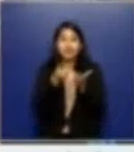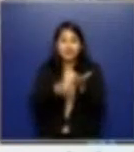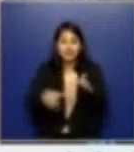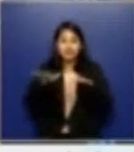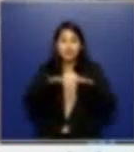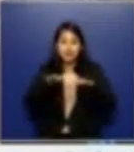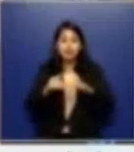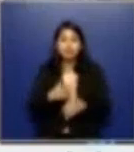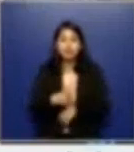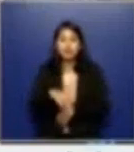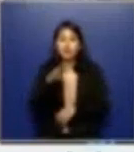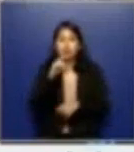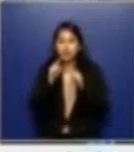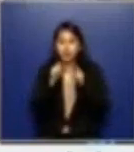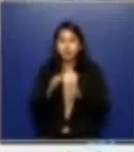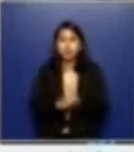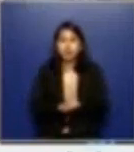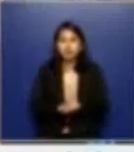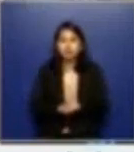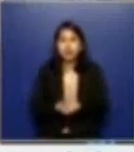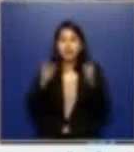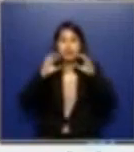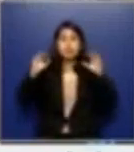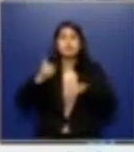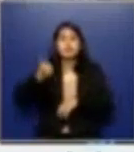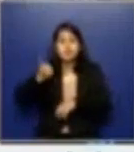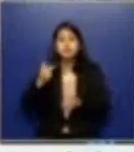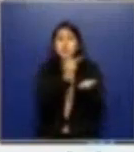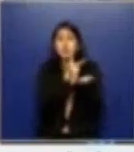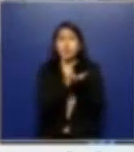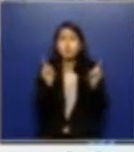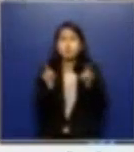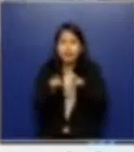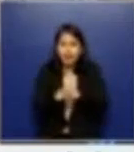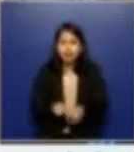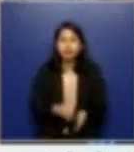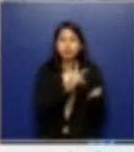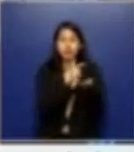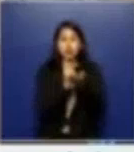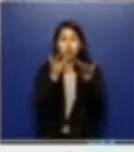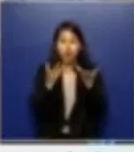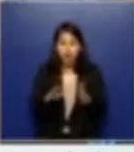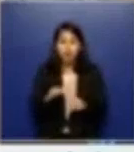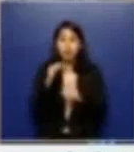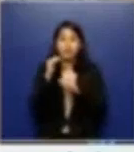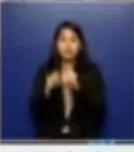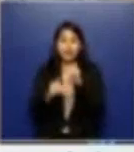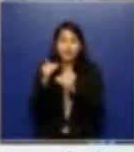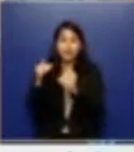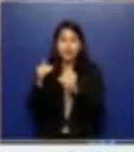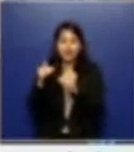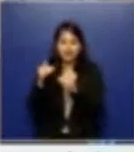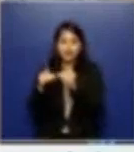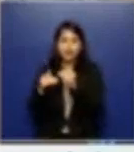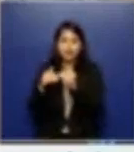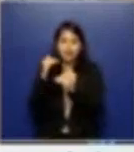ยแล้วจะไม่ให้ความเป็นธรรมกับท่านรัฐบาลอื่นก็กู้แต่กู้มาแล้วแล้วมันทำให้เศรษฐกิจขยายตัว